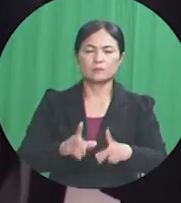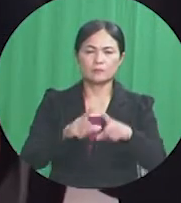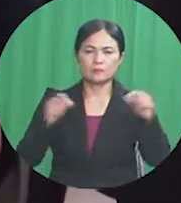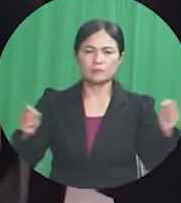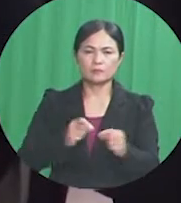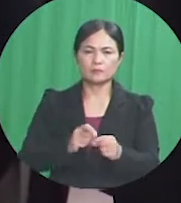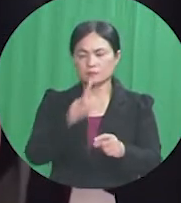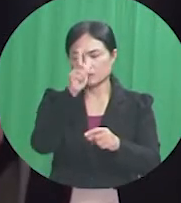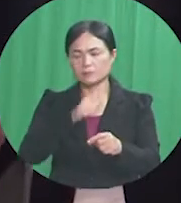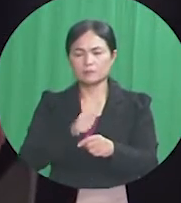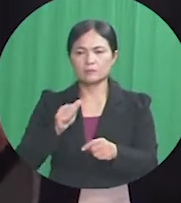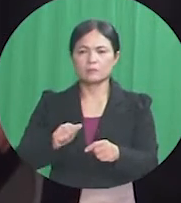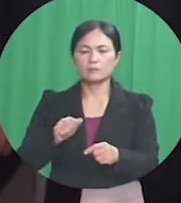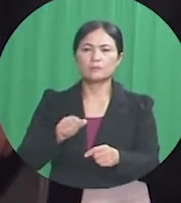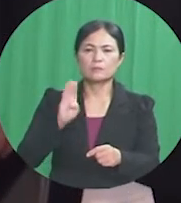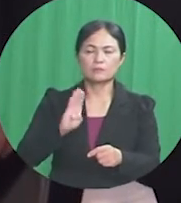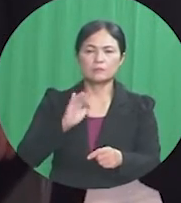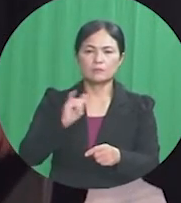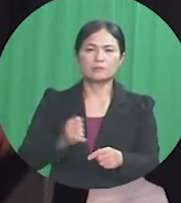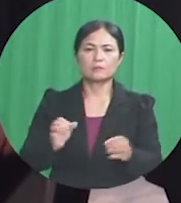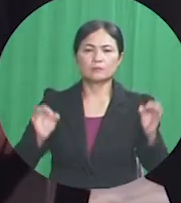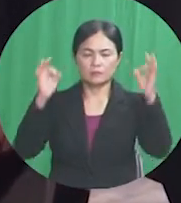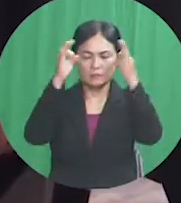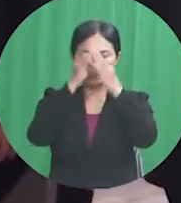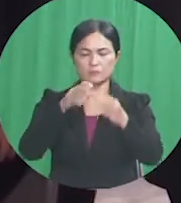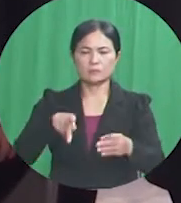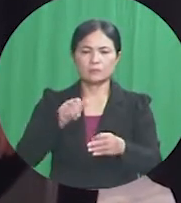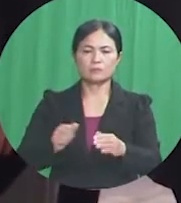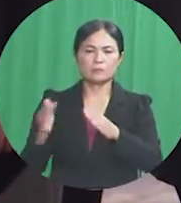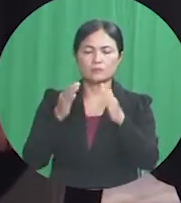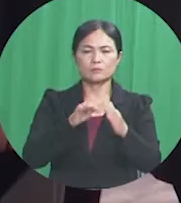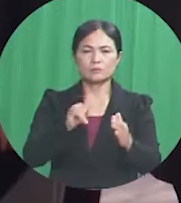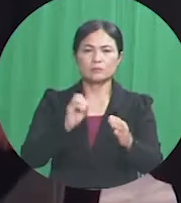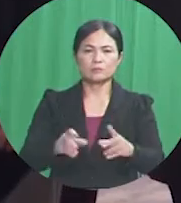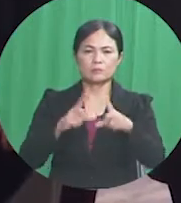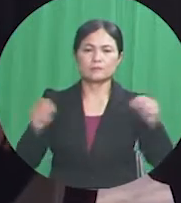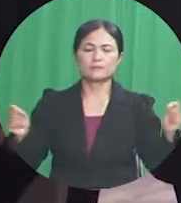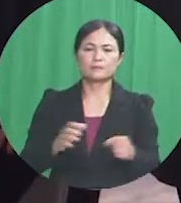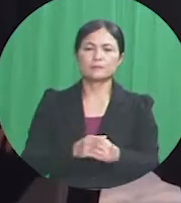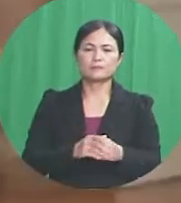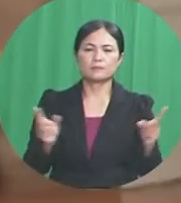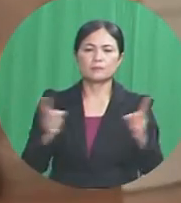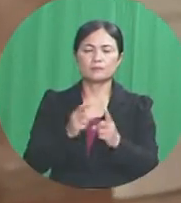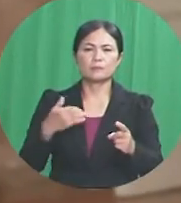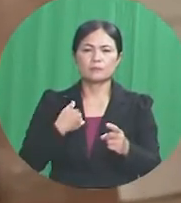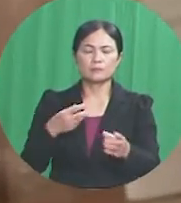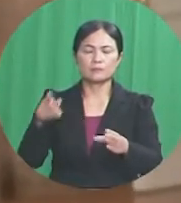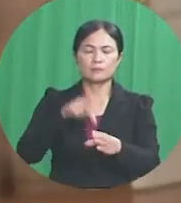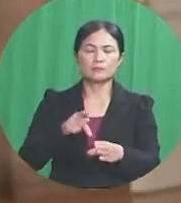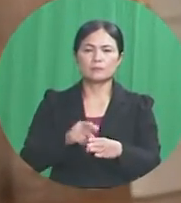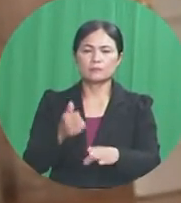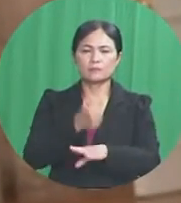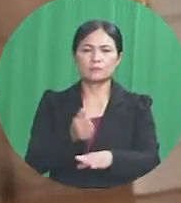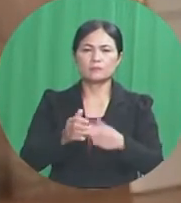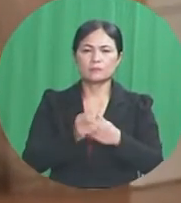ជប៉ុននិងលោកជំទាវអាបេជិនជូនៅវិមានអាកាសាកាក្នុងទីក្រុងតូក្យូប្រទេសជប៉ុនក្នុងជំនួបដែលមានការចូលរួមពីបណ្ដាមេ